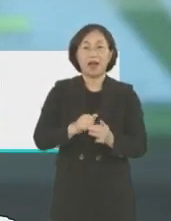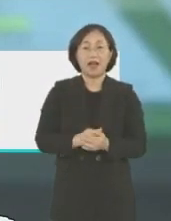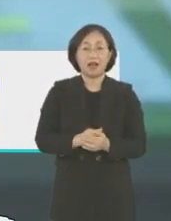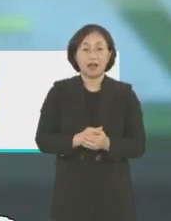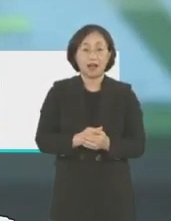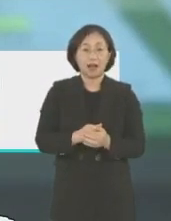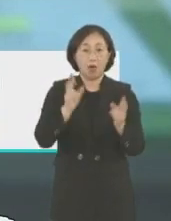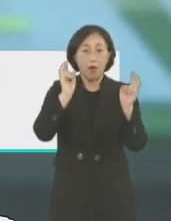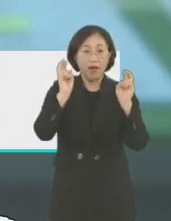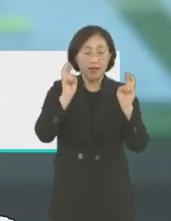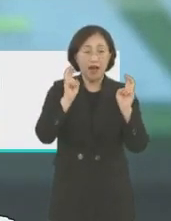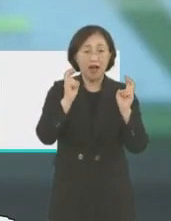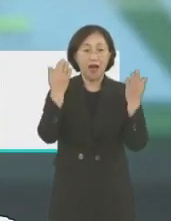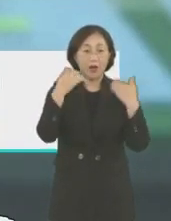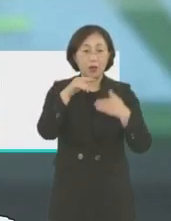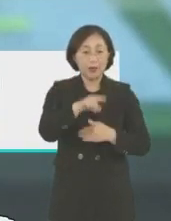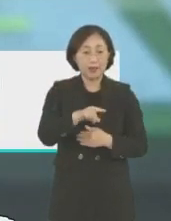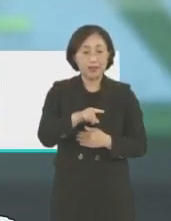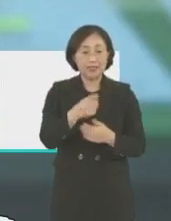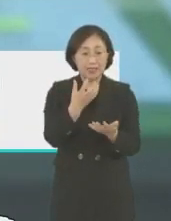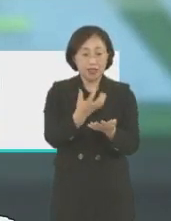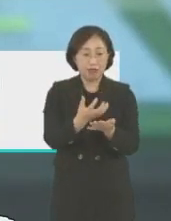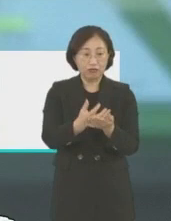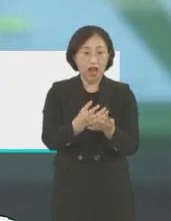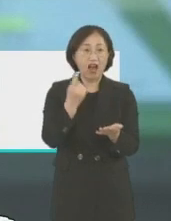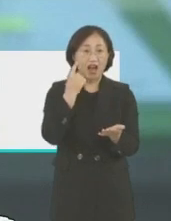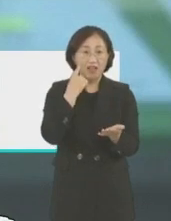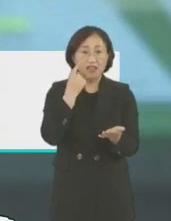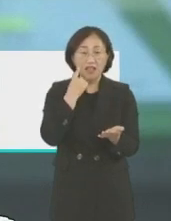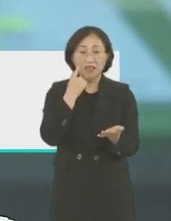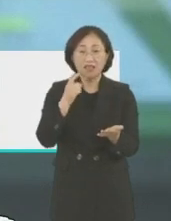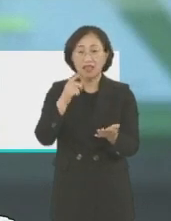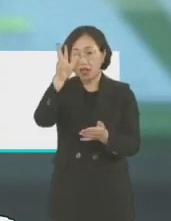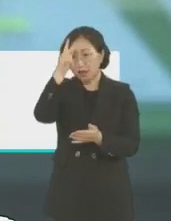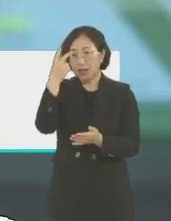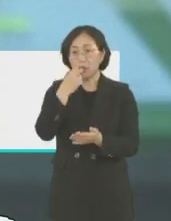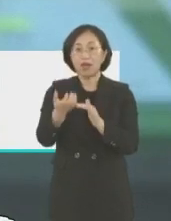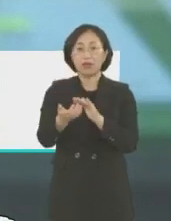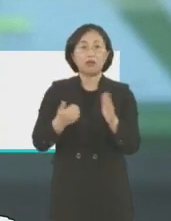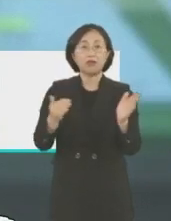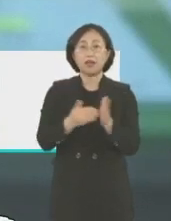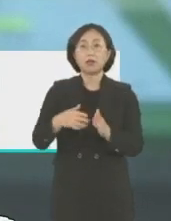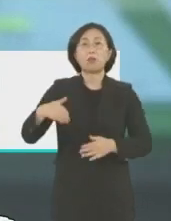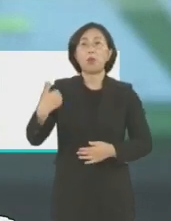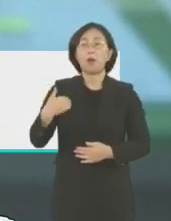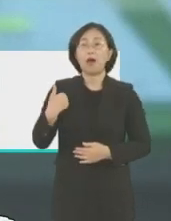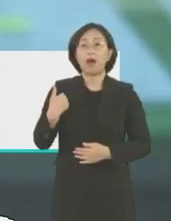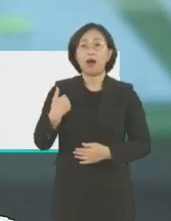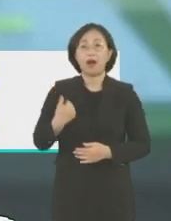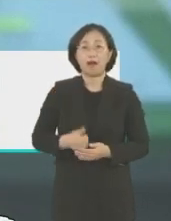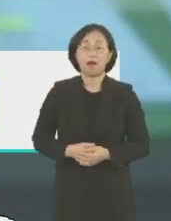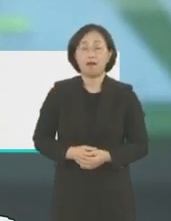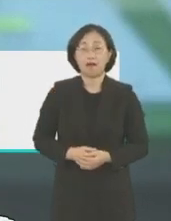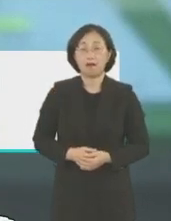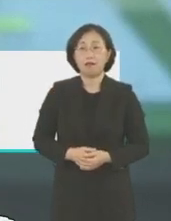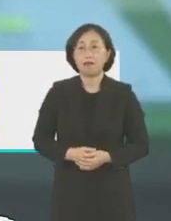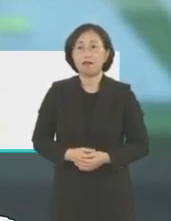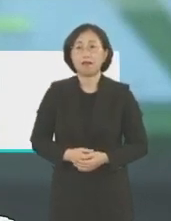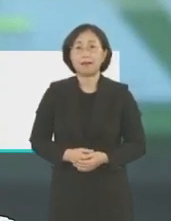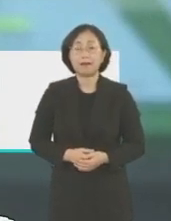위조사실을 알지 못했고 일부는 가짜 하기로 취업한 회사를 멀쩡히 다니고 있었습니다 김철진 기자가